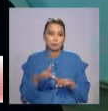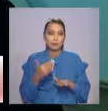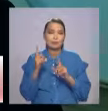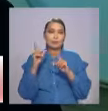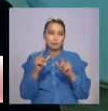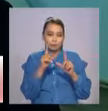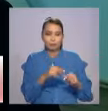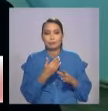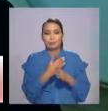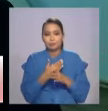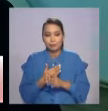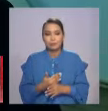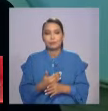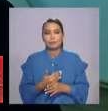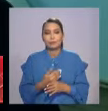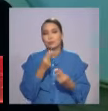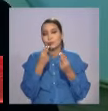людям. Помогаем им еду,